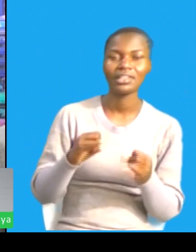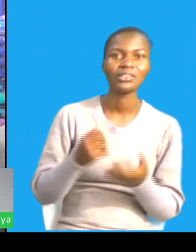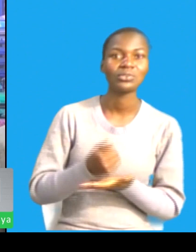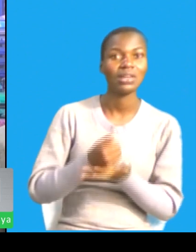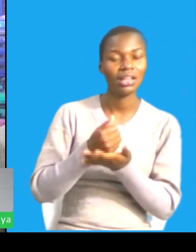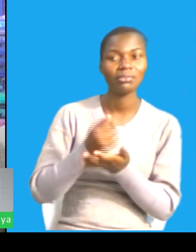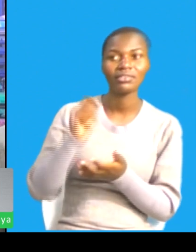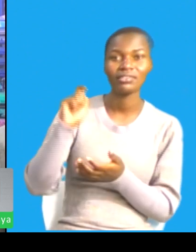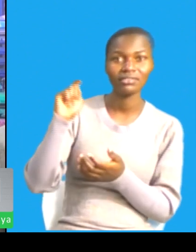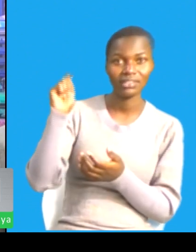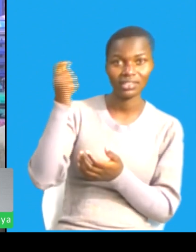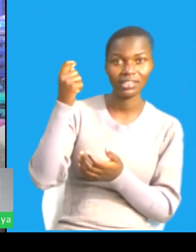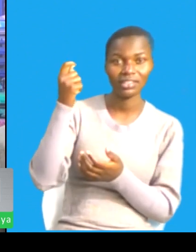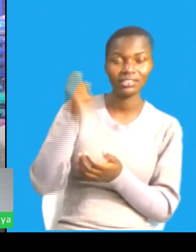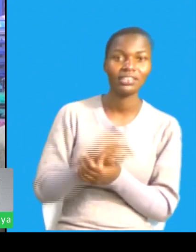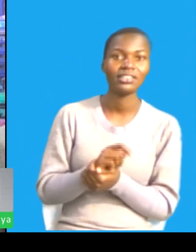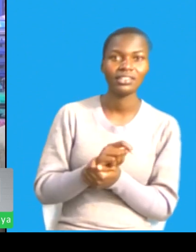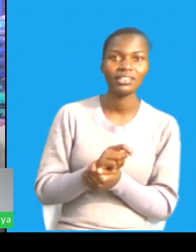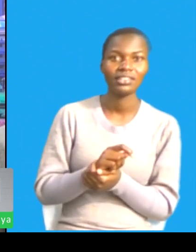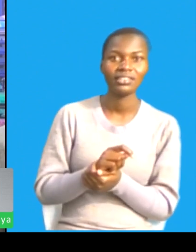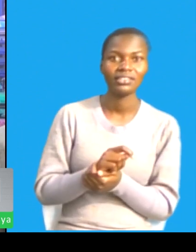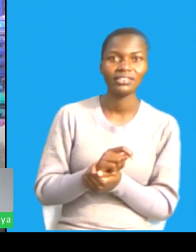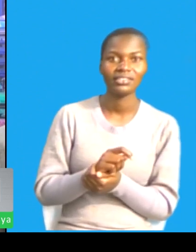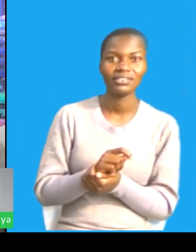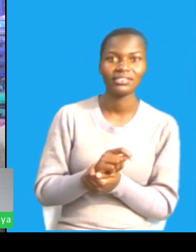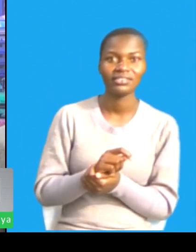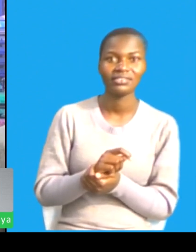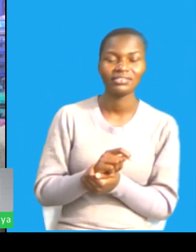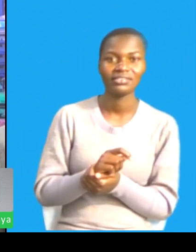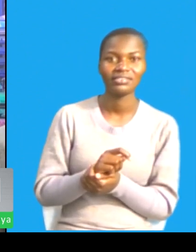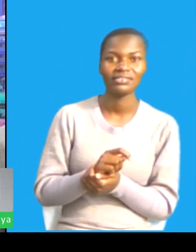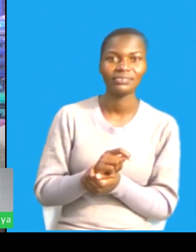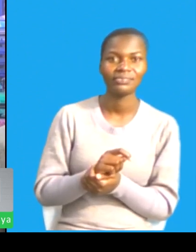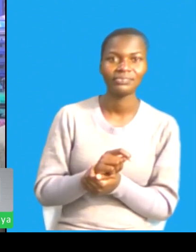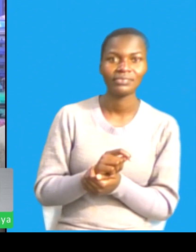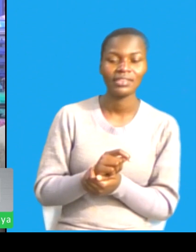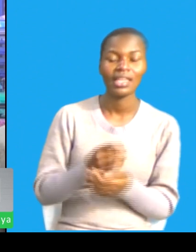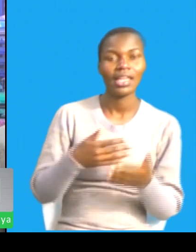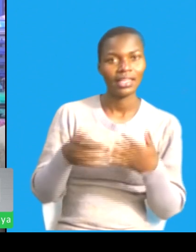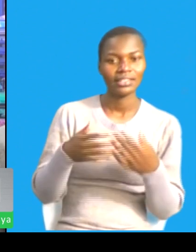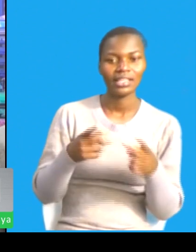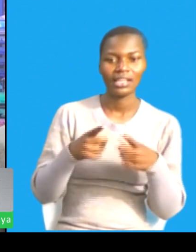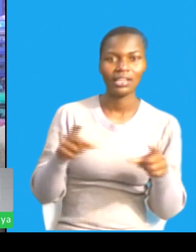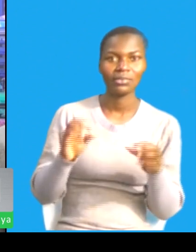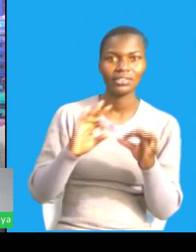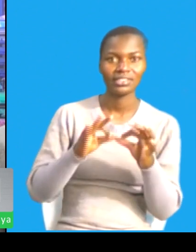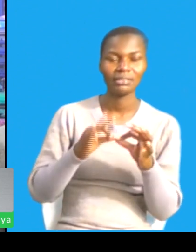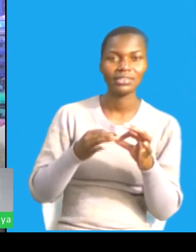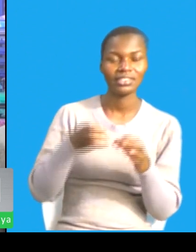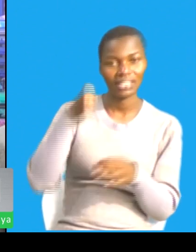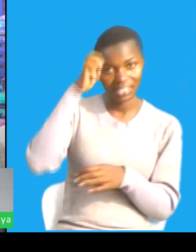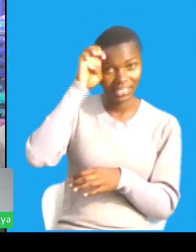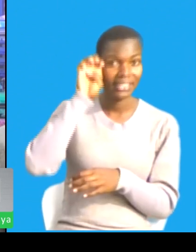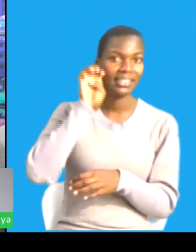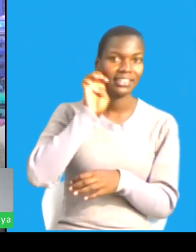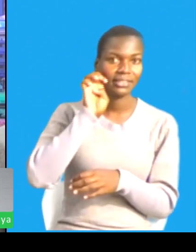tunajaribu kupiga mambo ya kudefend human rights. Shikilia hapo kabla useme. Our sign language interpreter is Elizabeth